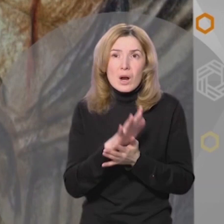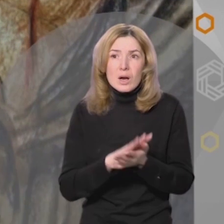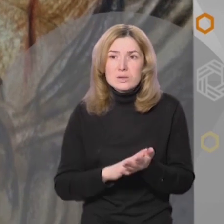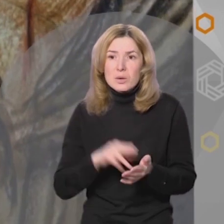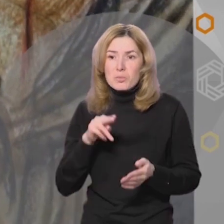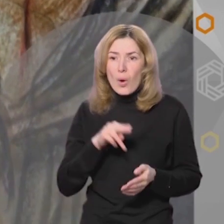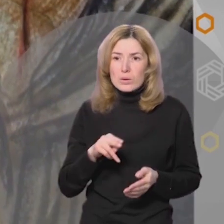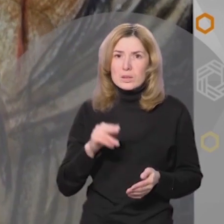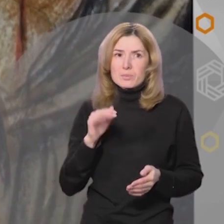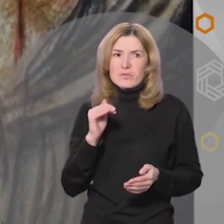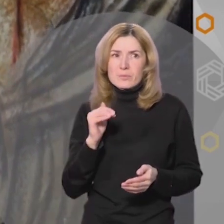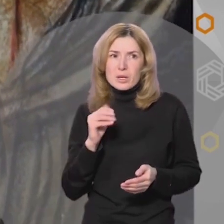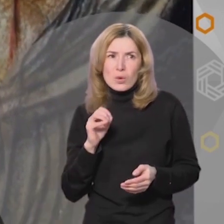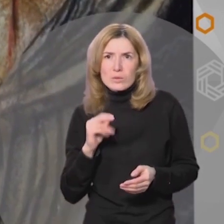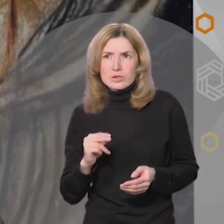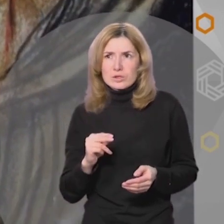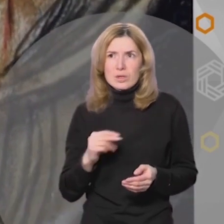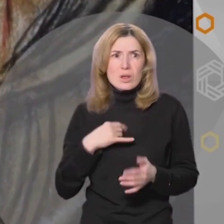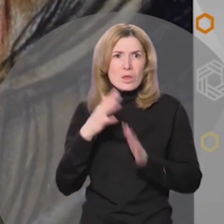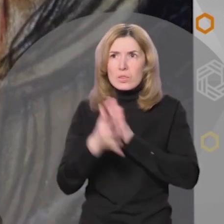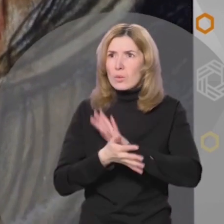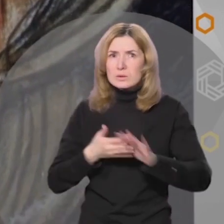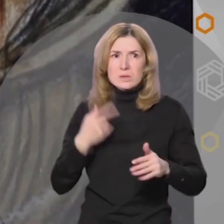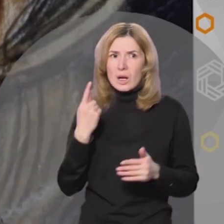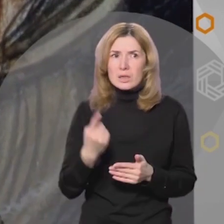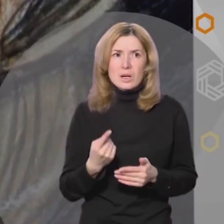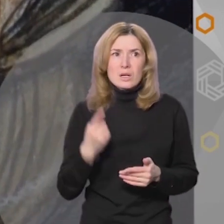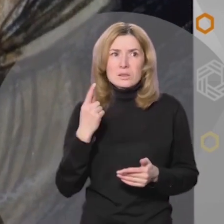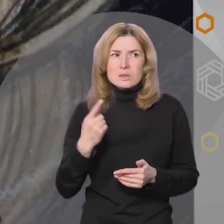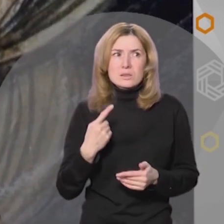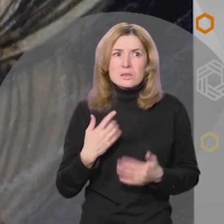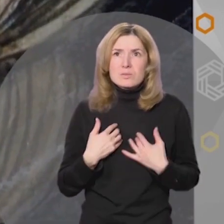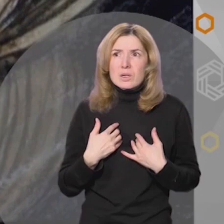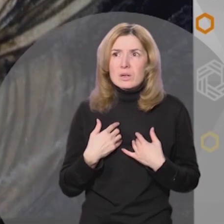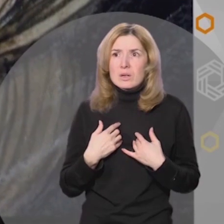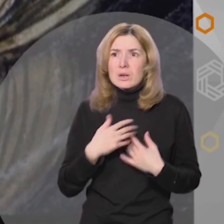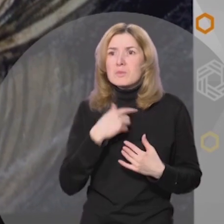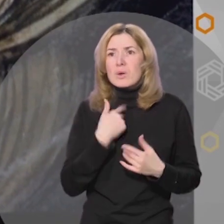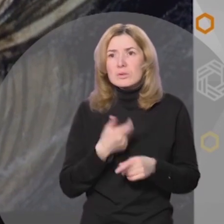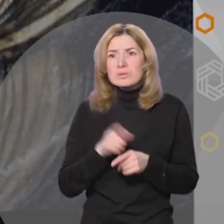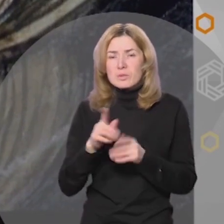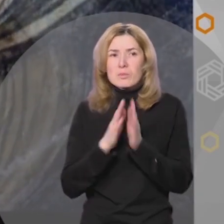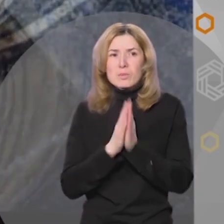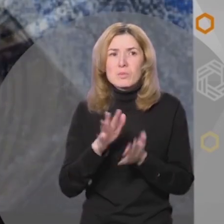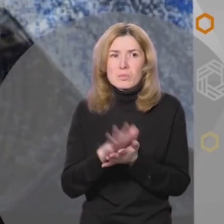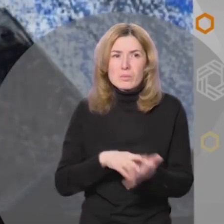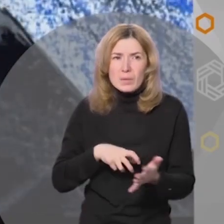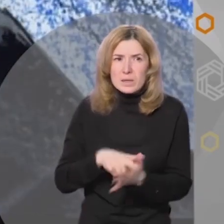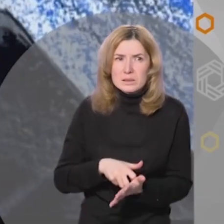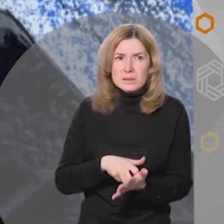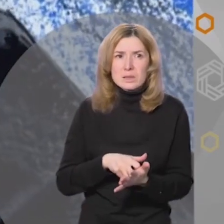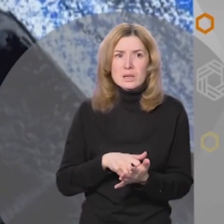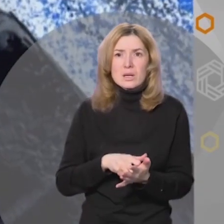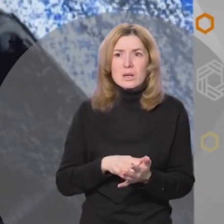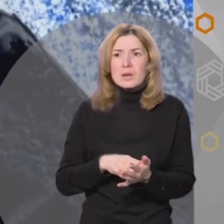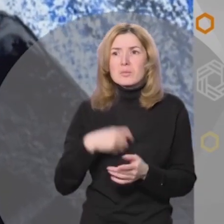«Прости, Федор Петрович, не узнали, темно потому, прости. Да